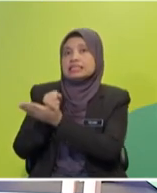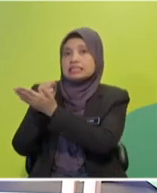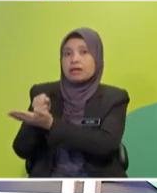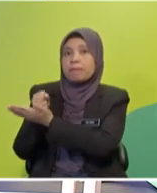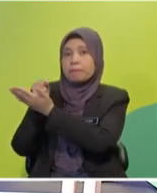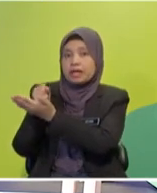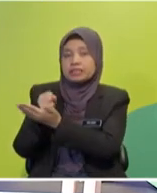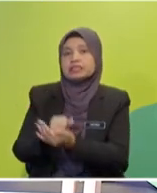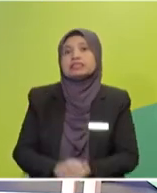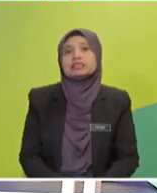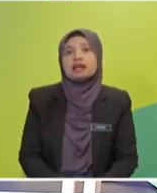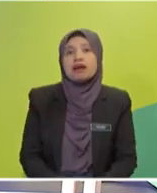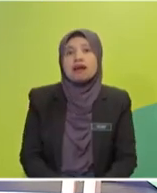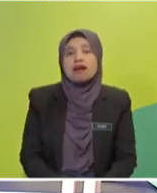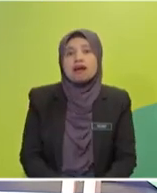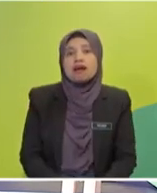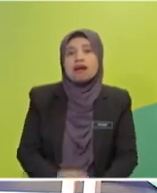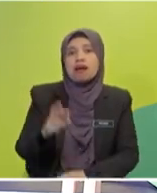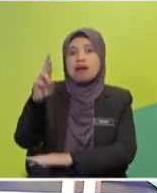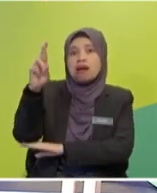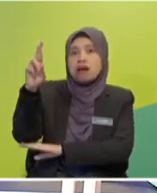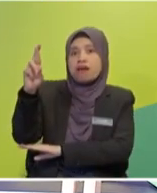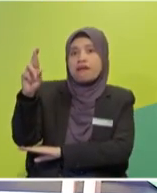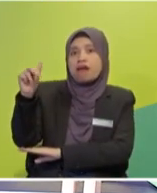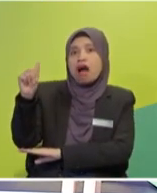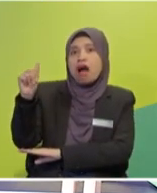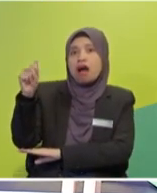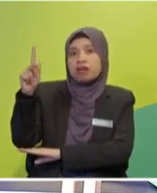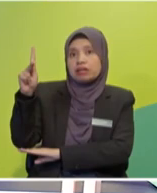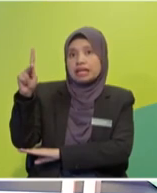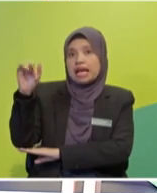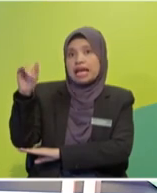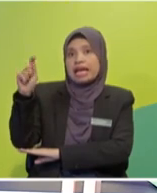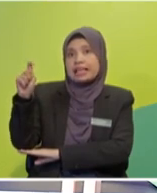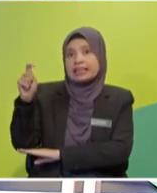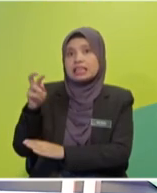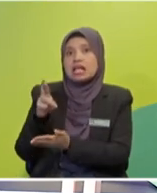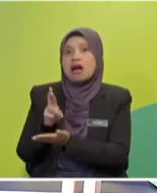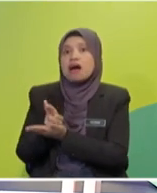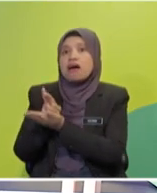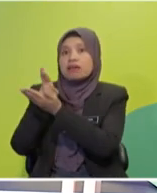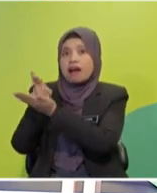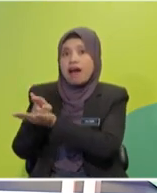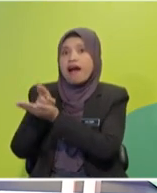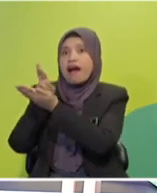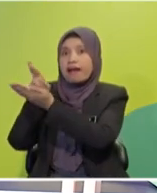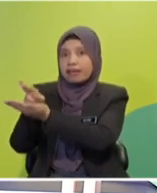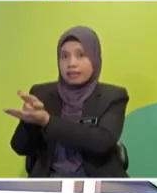Boat, sampan. Rakit. Rakit. Rakit ada di sini, cikgu. Saya jumpa.